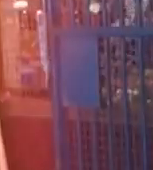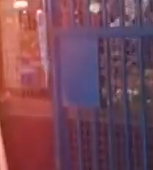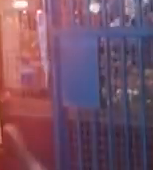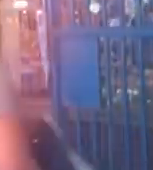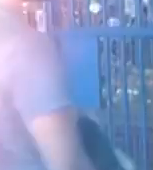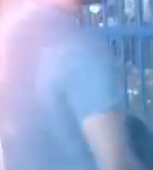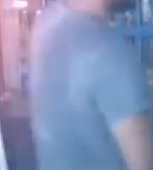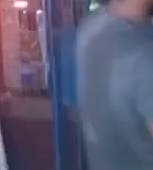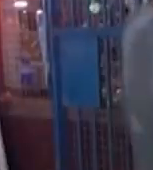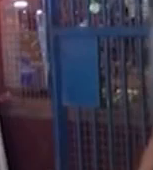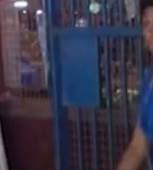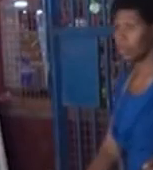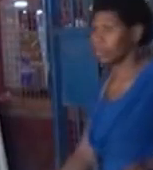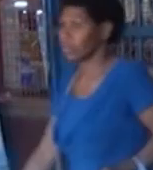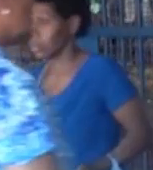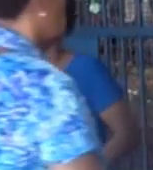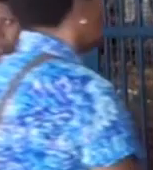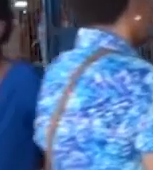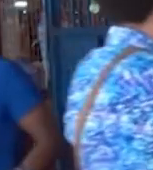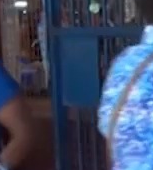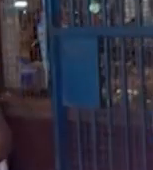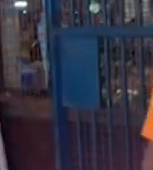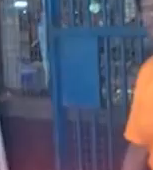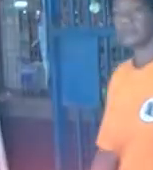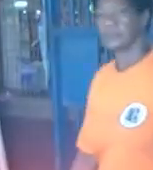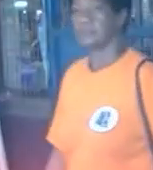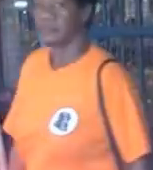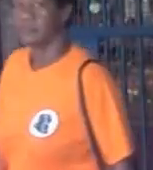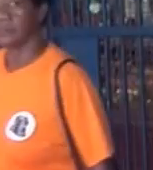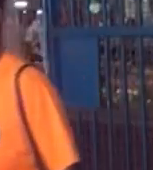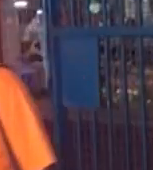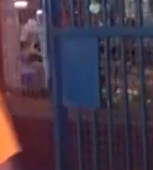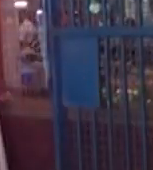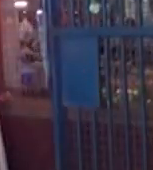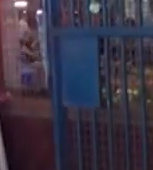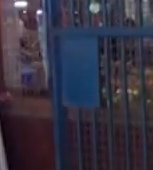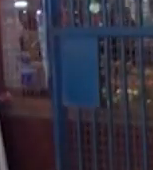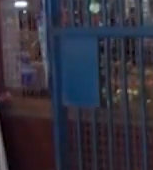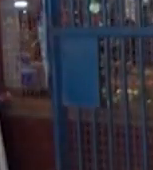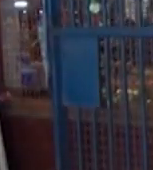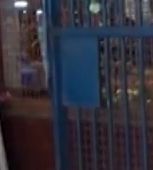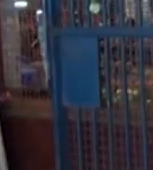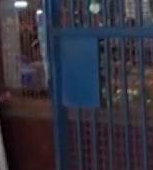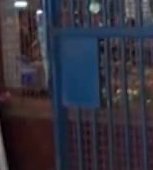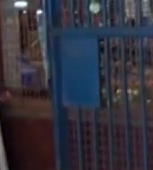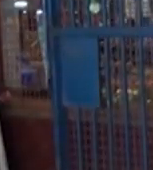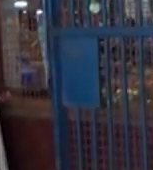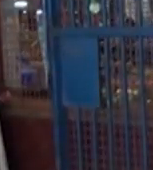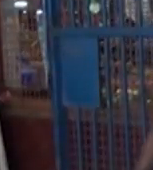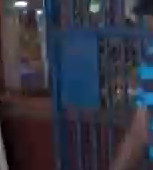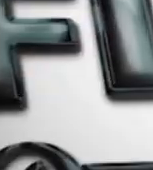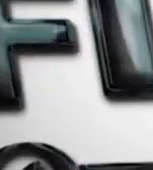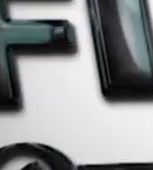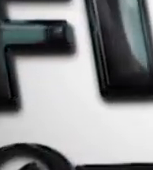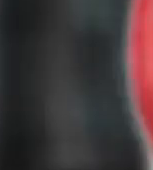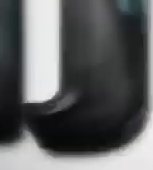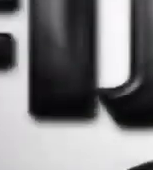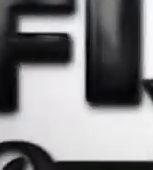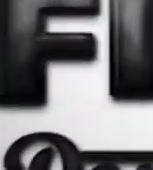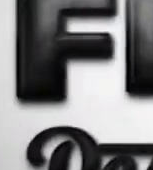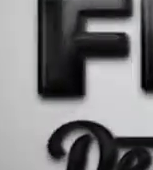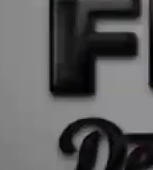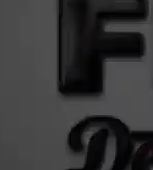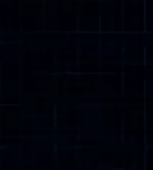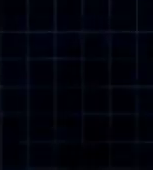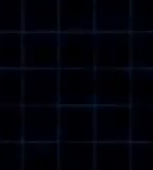हमारे सामने नाइक है गोंगवा लेवू लटोका रेडियो फीजी 2 में पुराना गाना लगे हमें बहुत अच्छा लगे रेडियो फीजी